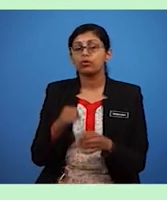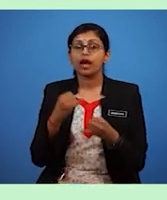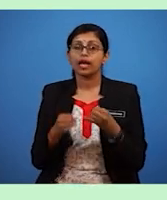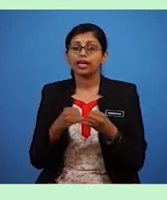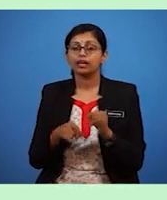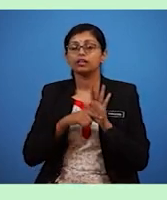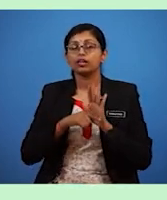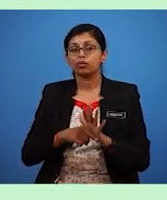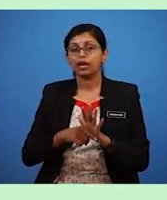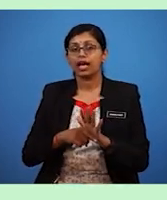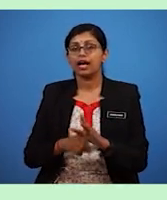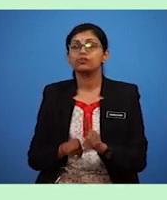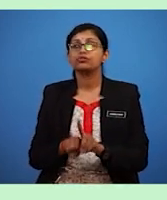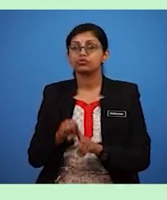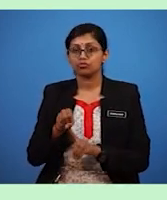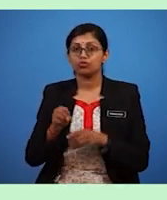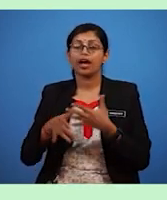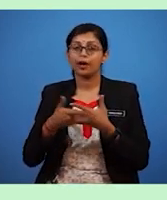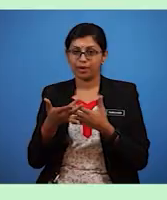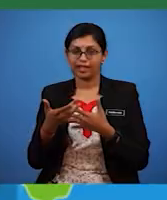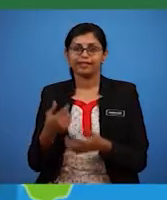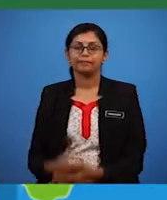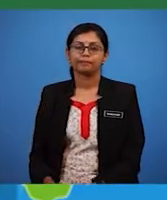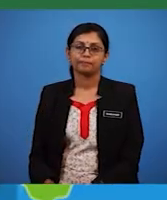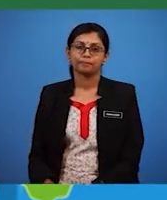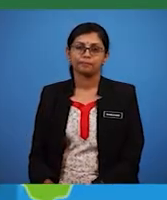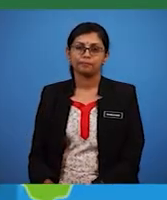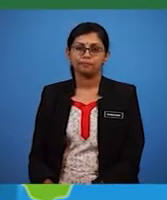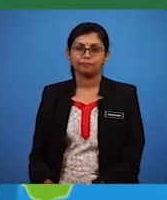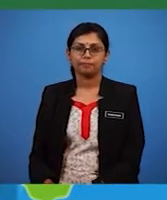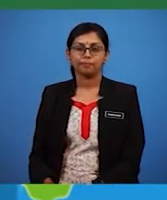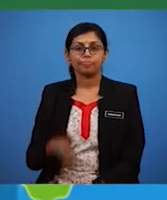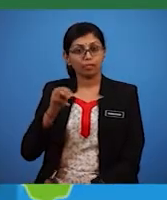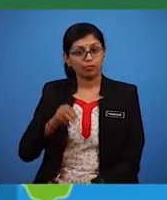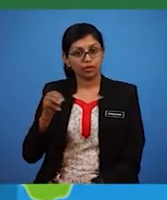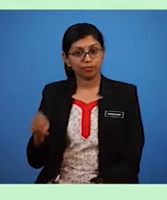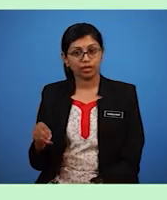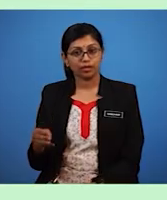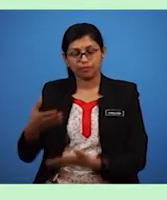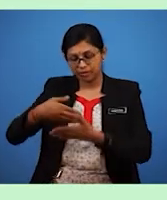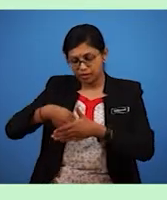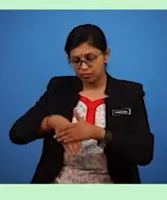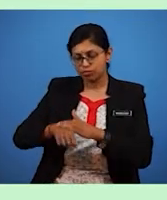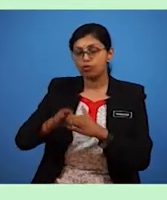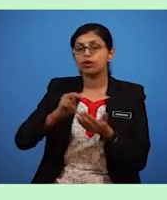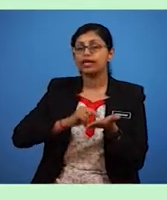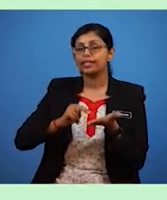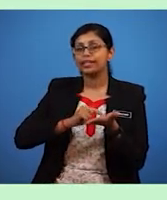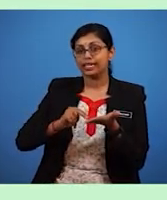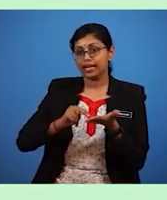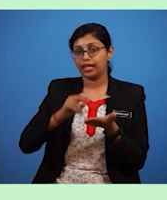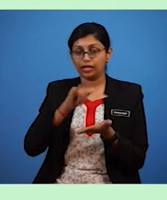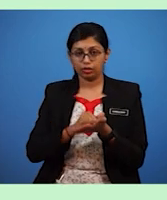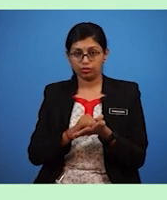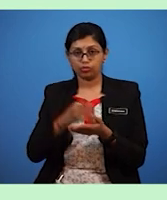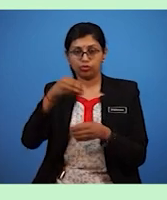ditolak daripada suhu awal. Murid-murid masukkan nilai yang terlibat